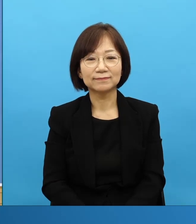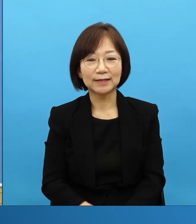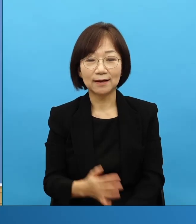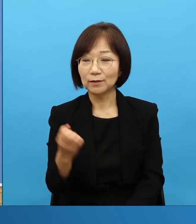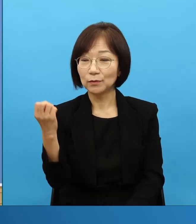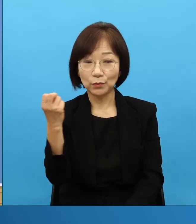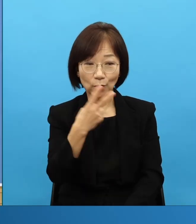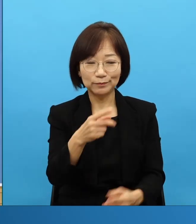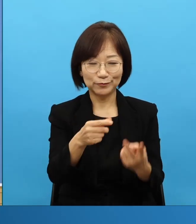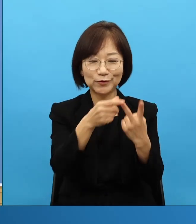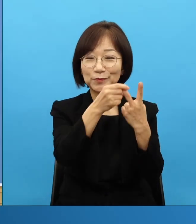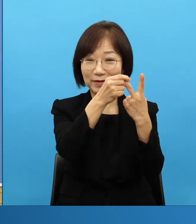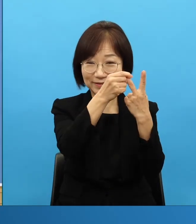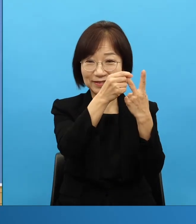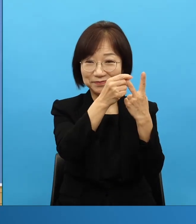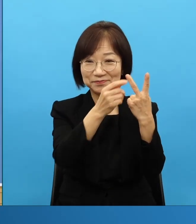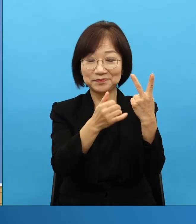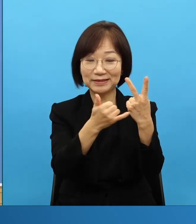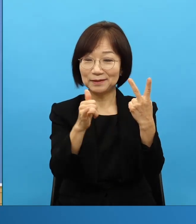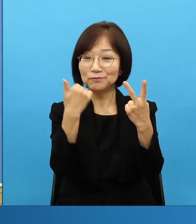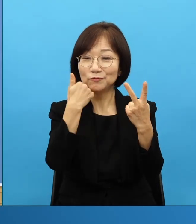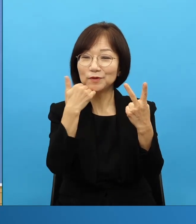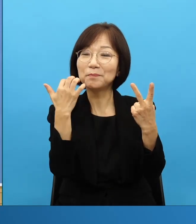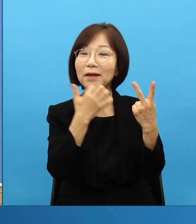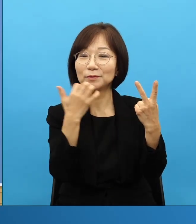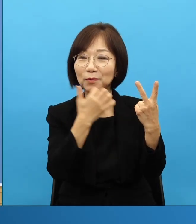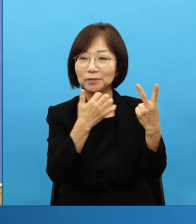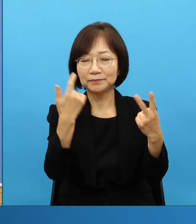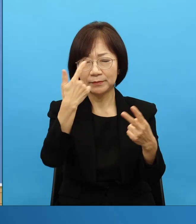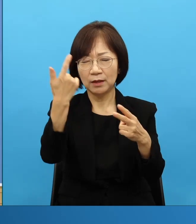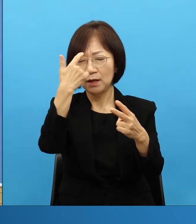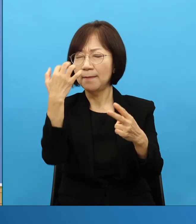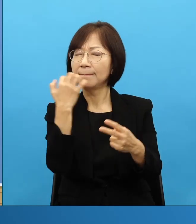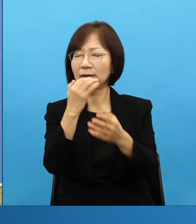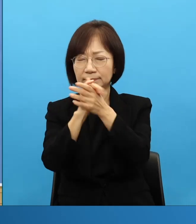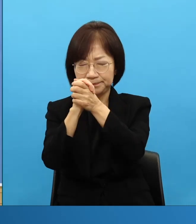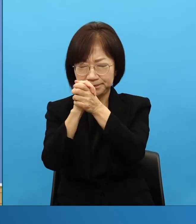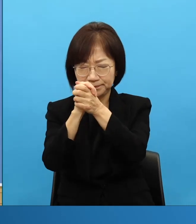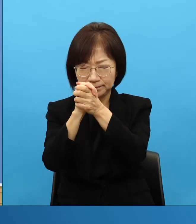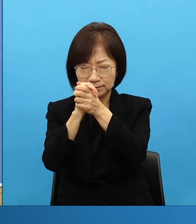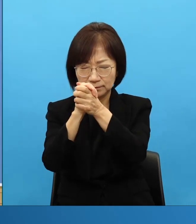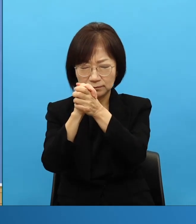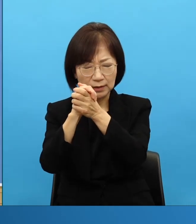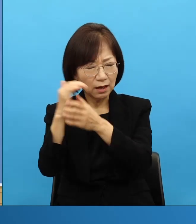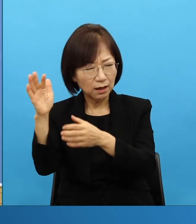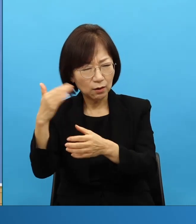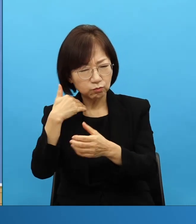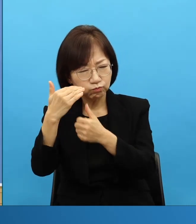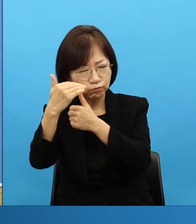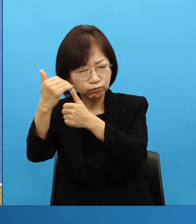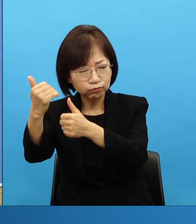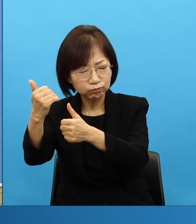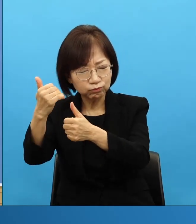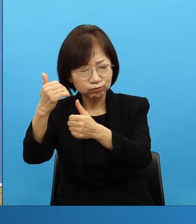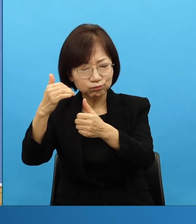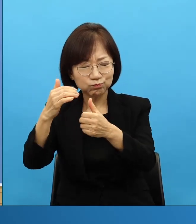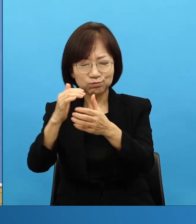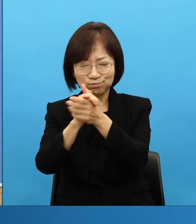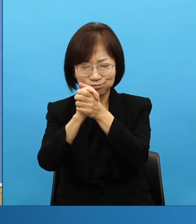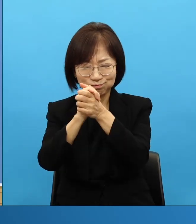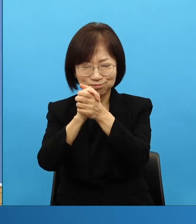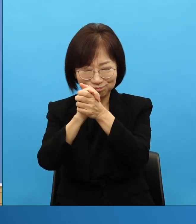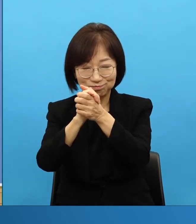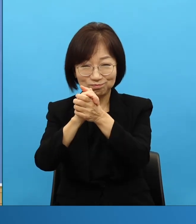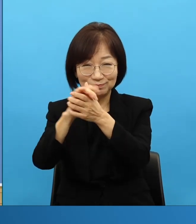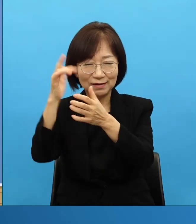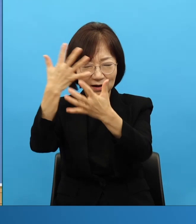중에 환상 속에서 그걸 본 거예요. And we see that Peter comes up in this passage, and he's in a trance, and he sees this